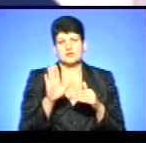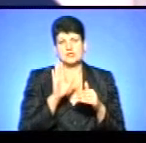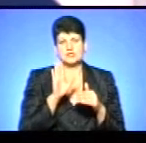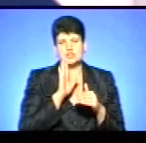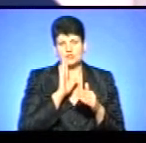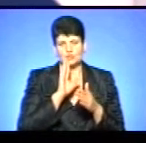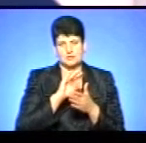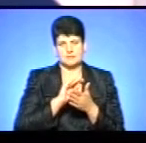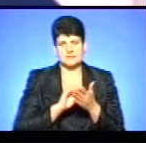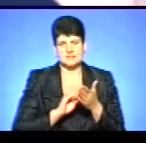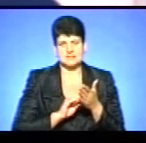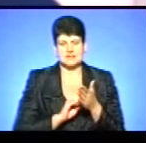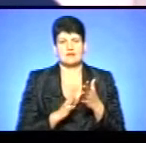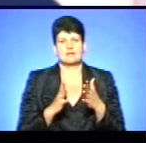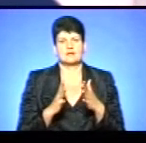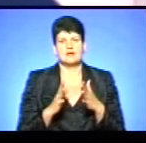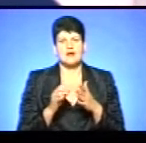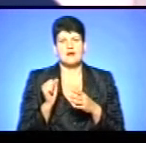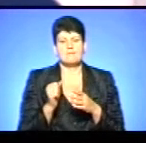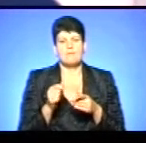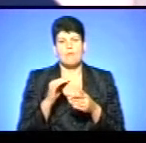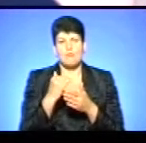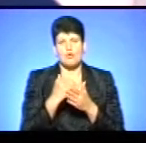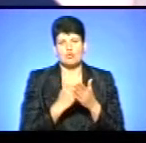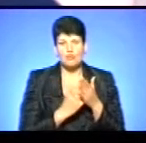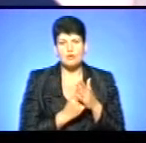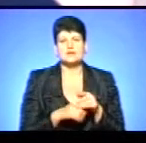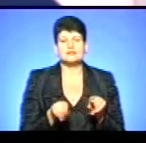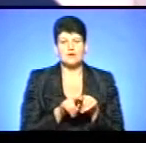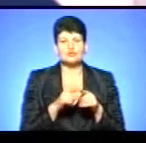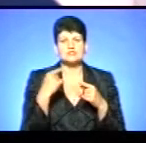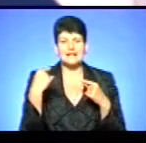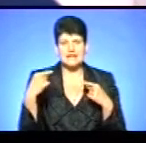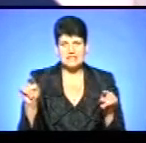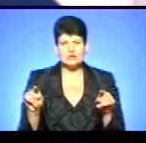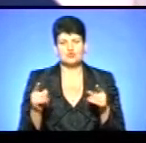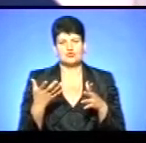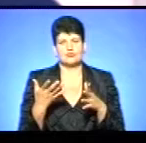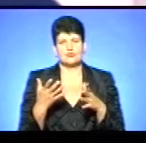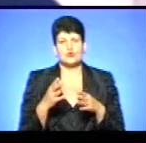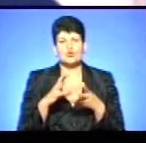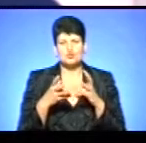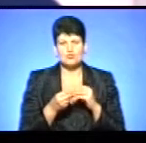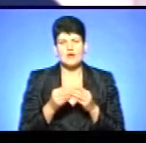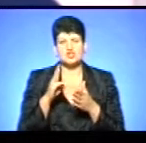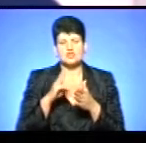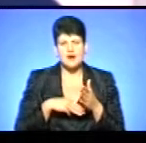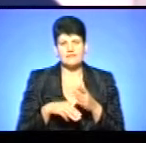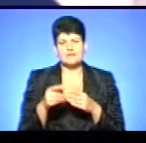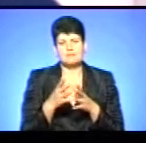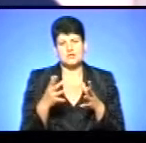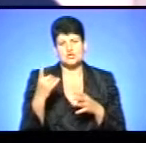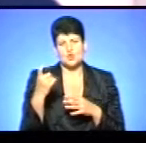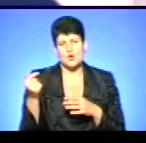Покарання чекає і на власника іншого будинку, коли той повернеться з-за кордону. Сума штрафів трохи більша – 100 гривень, повідомив начальник